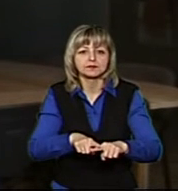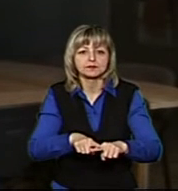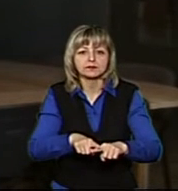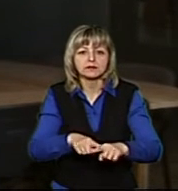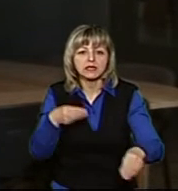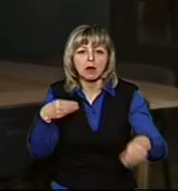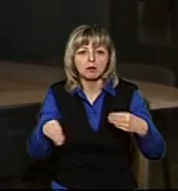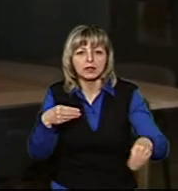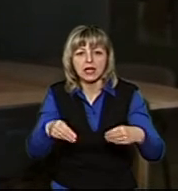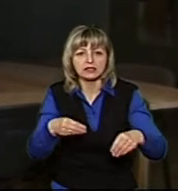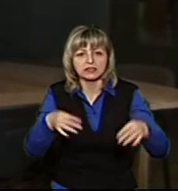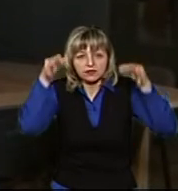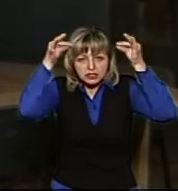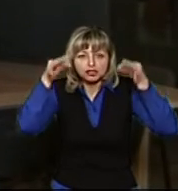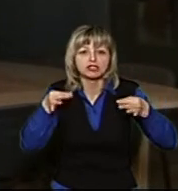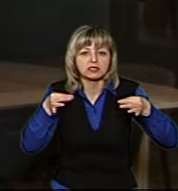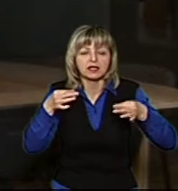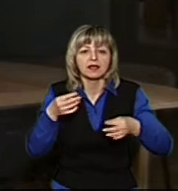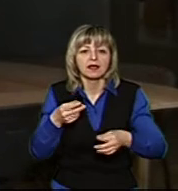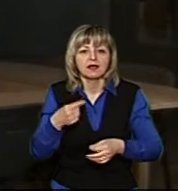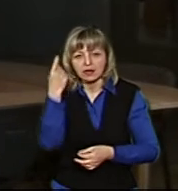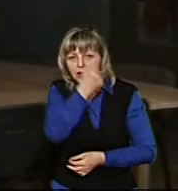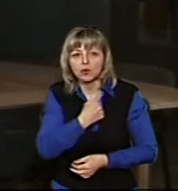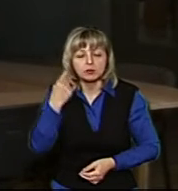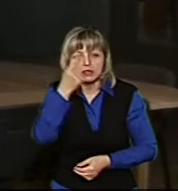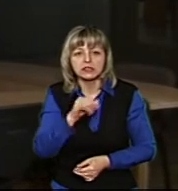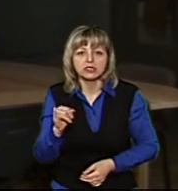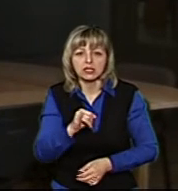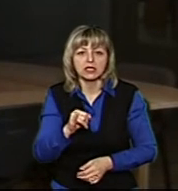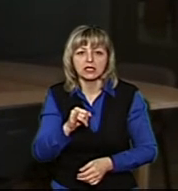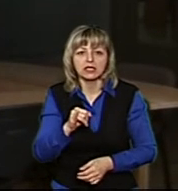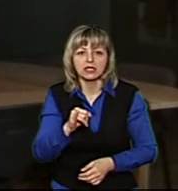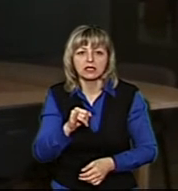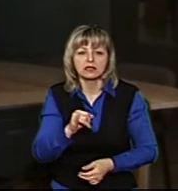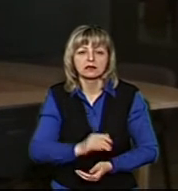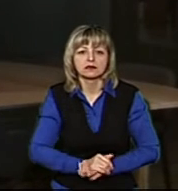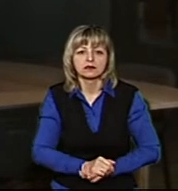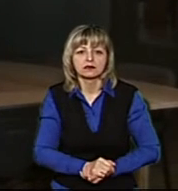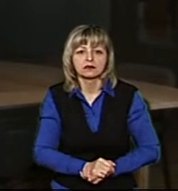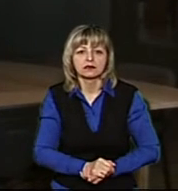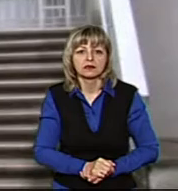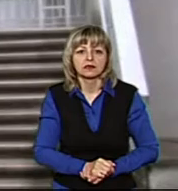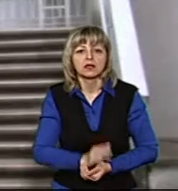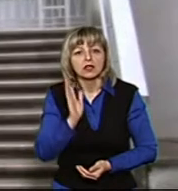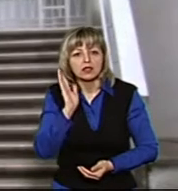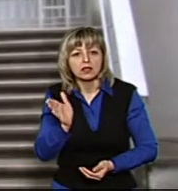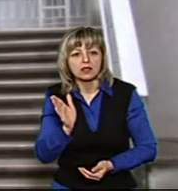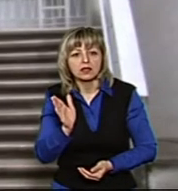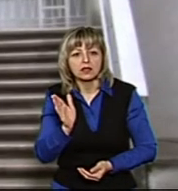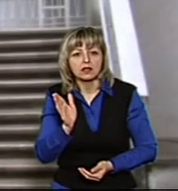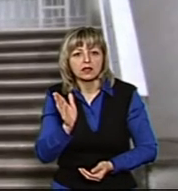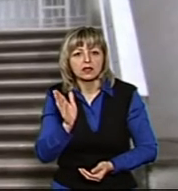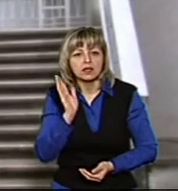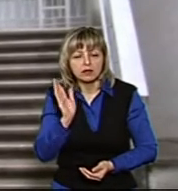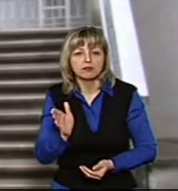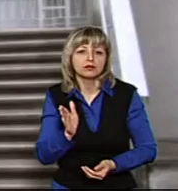ці пластикові щітки для обличчя, і плюс ще стоїть питання придбання екранів, захисних екранів